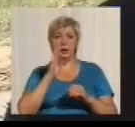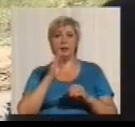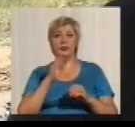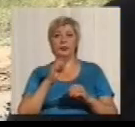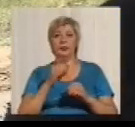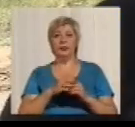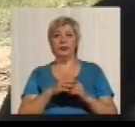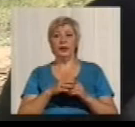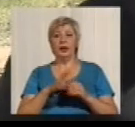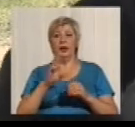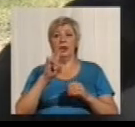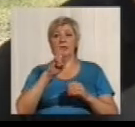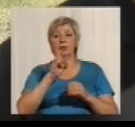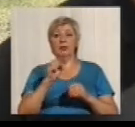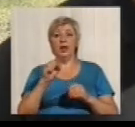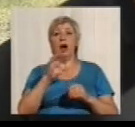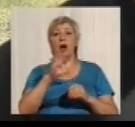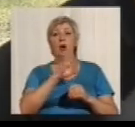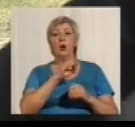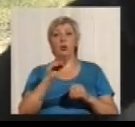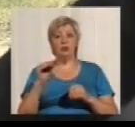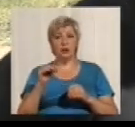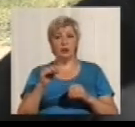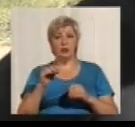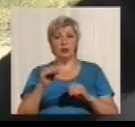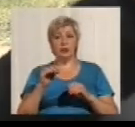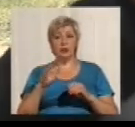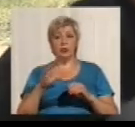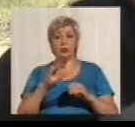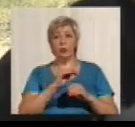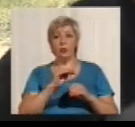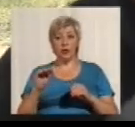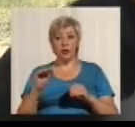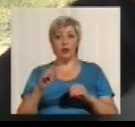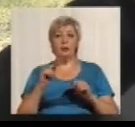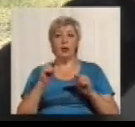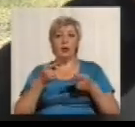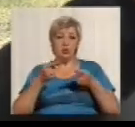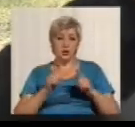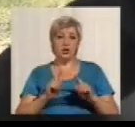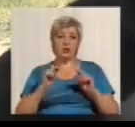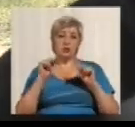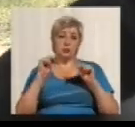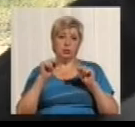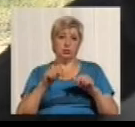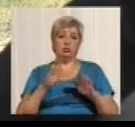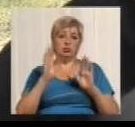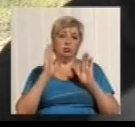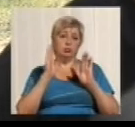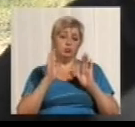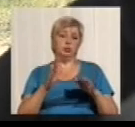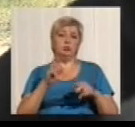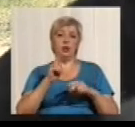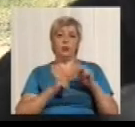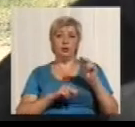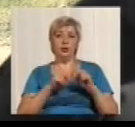На неофіційному рівні дізналися інформацію, що дійсно буде будівництво поруч зі школою,